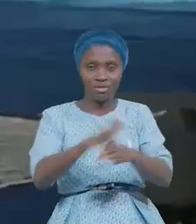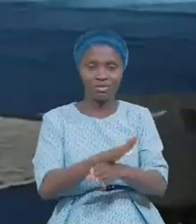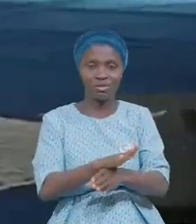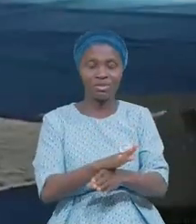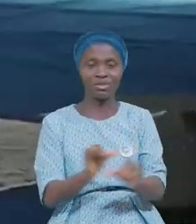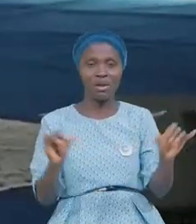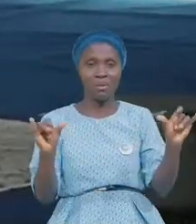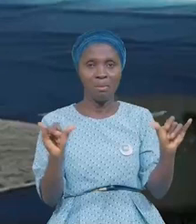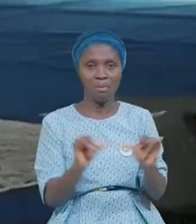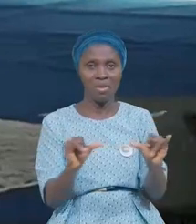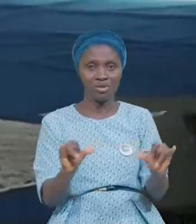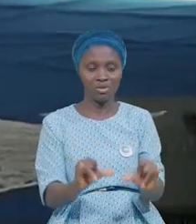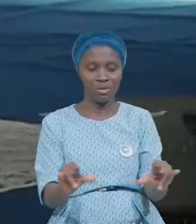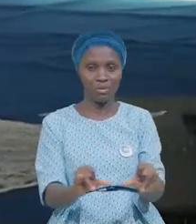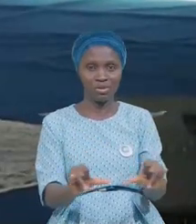de grâce.